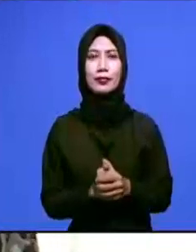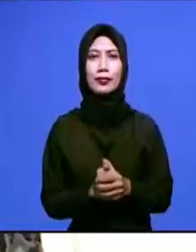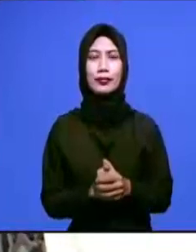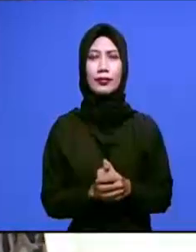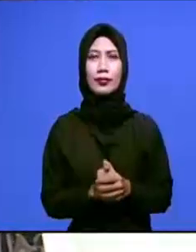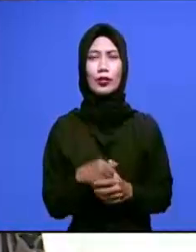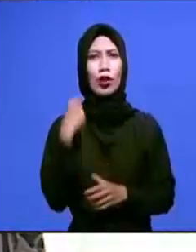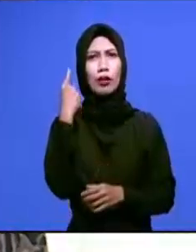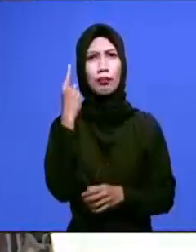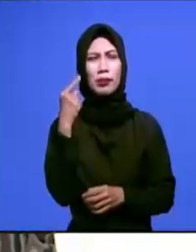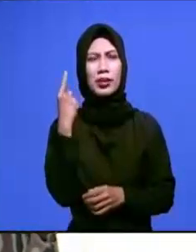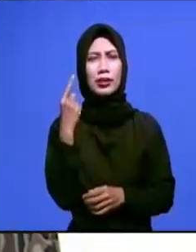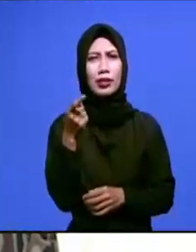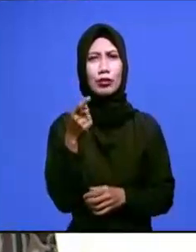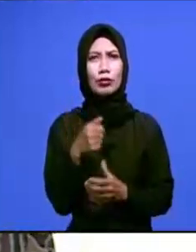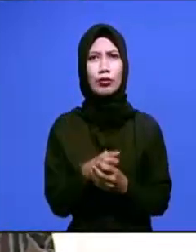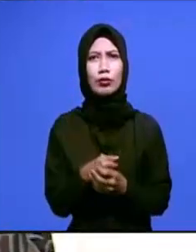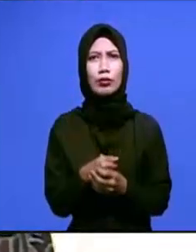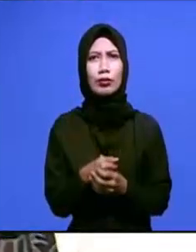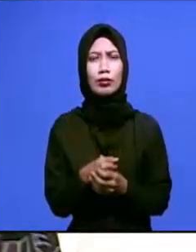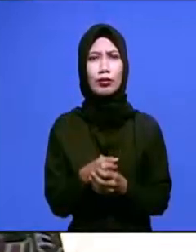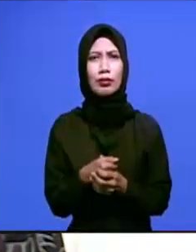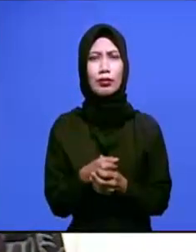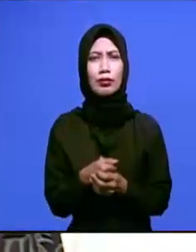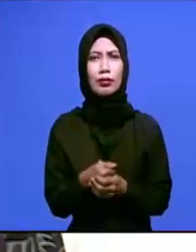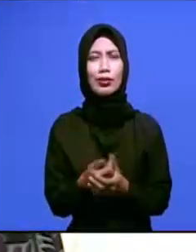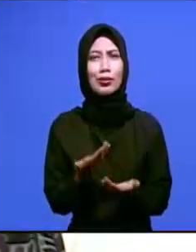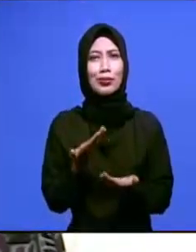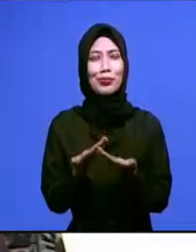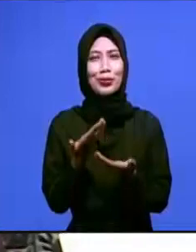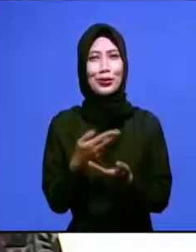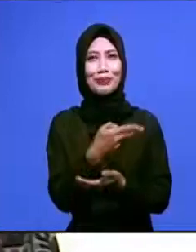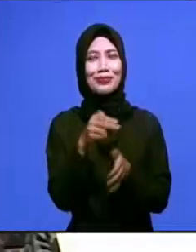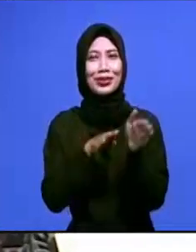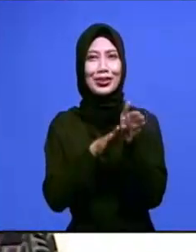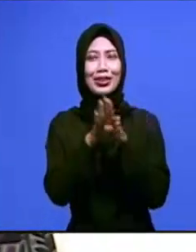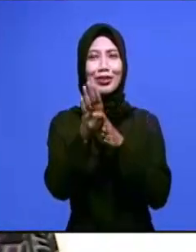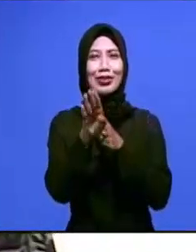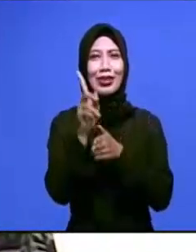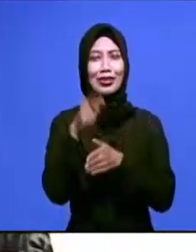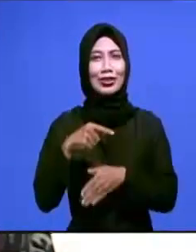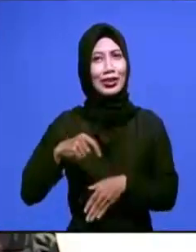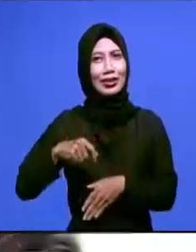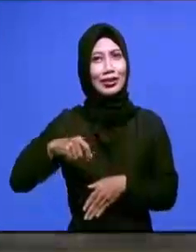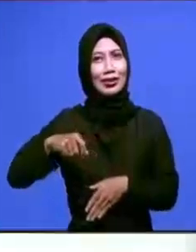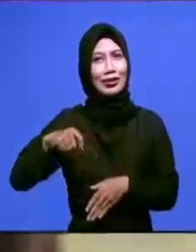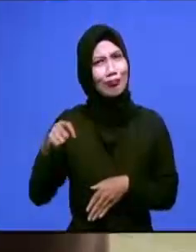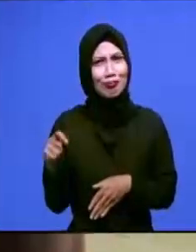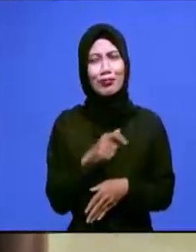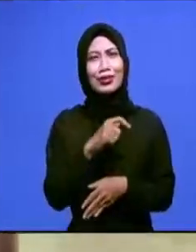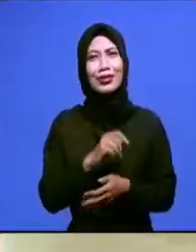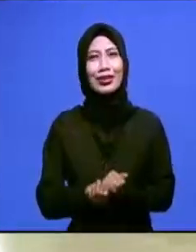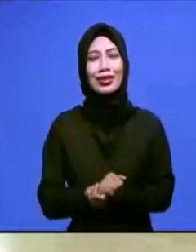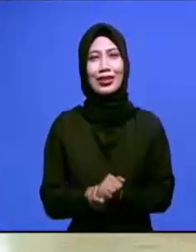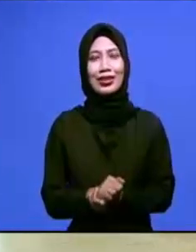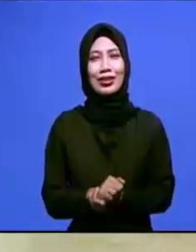Itu kan pemerintah ya, mungkin dalam kerangka Indonesia maju ya, perlu ada percepatan-percepatan nih. Bentuknya